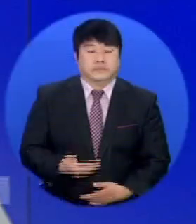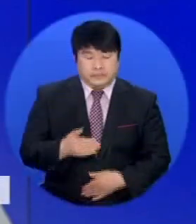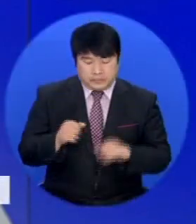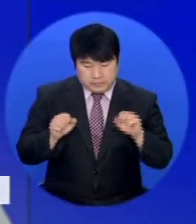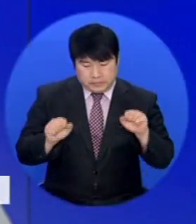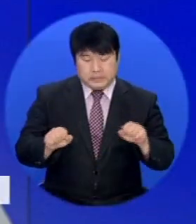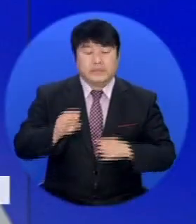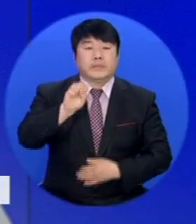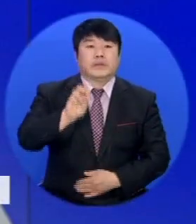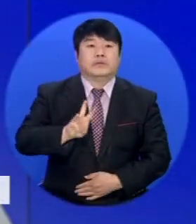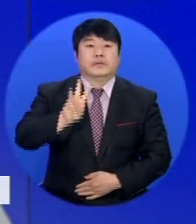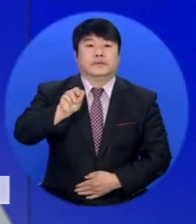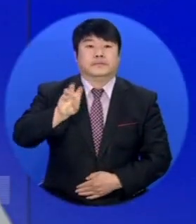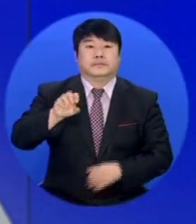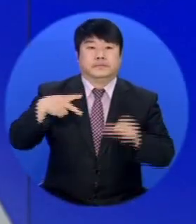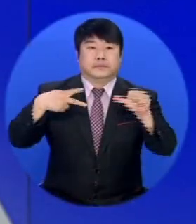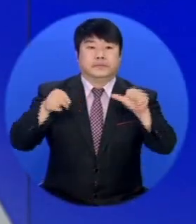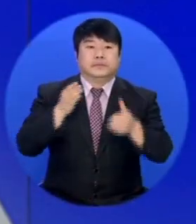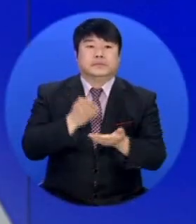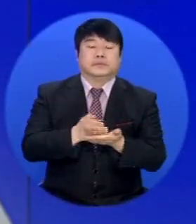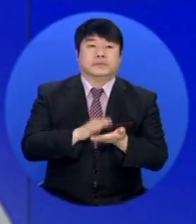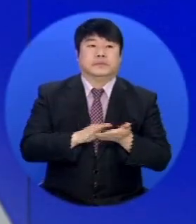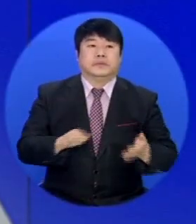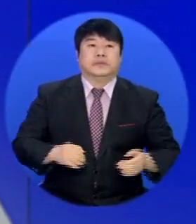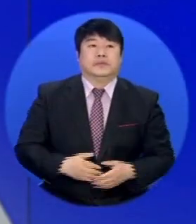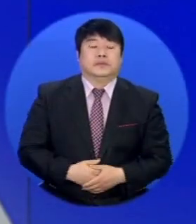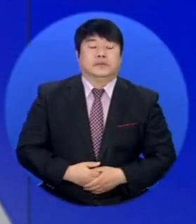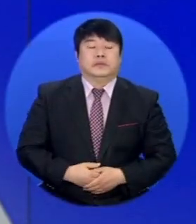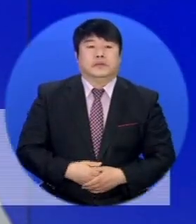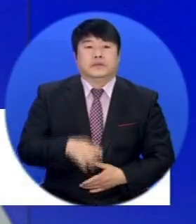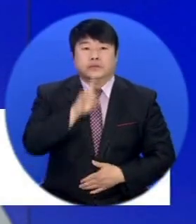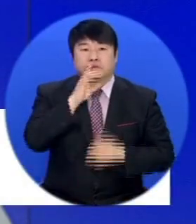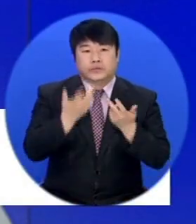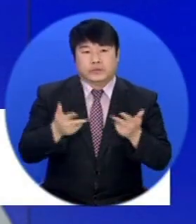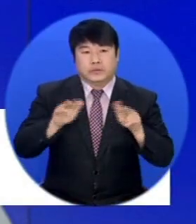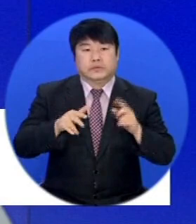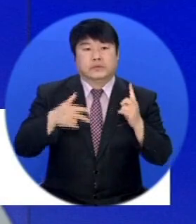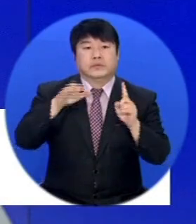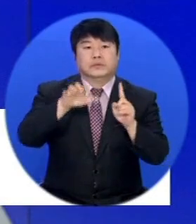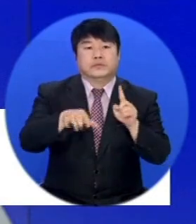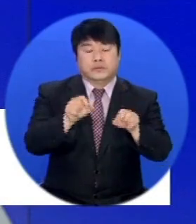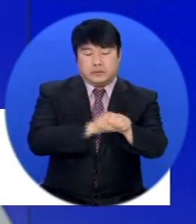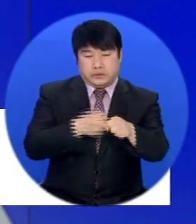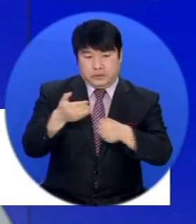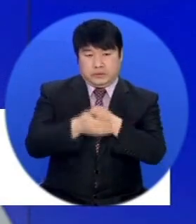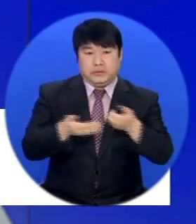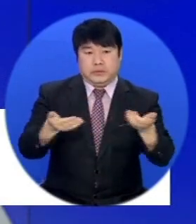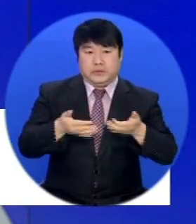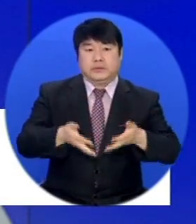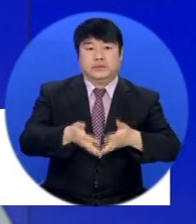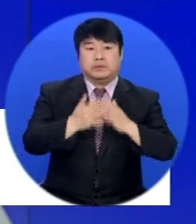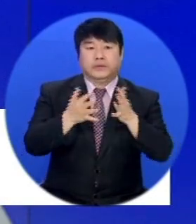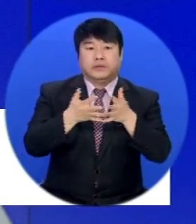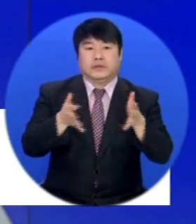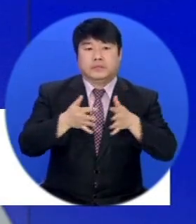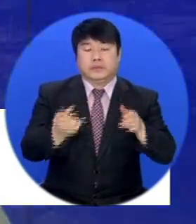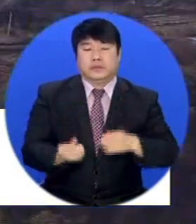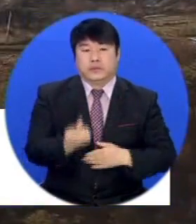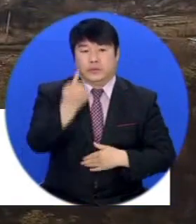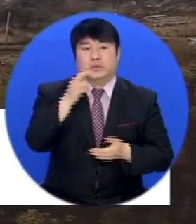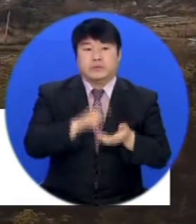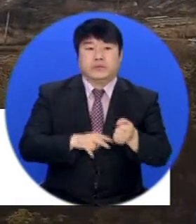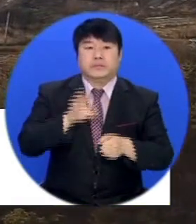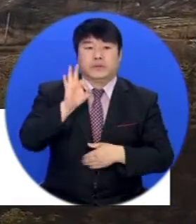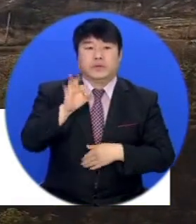여러분 안녕하십니까? 광주 MBC 5시 뉴스입니다. 중앙공원 1지구 특례 사업으로 들어서게 될 아파트의 높은